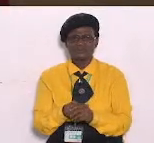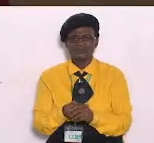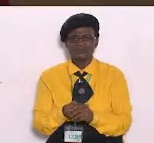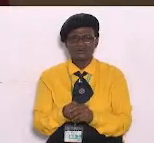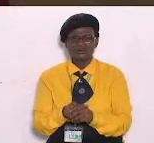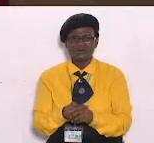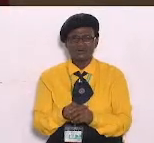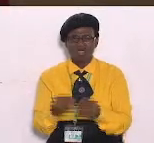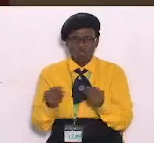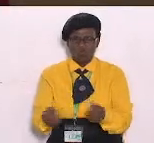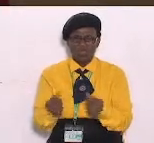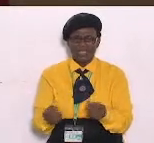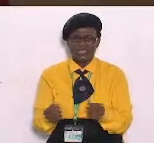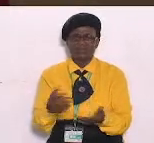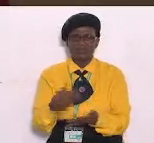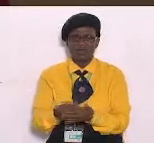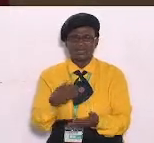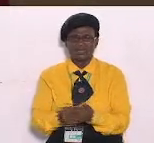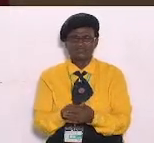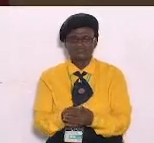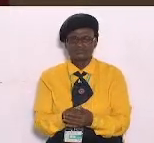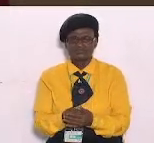voix l'argent